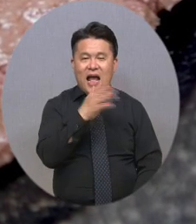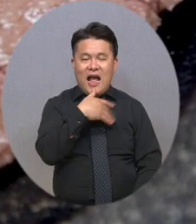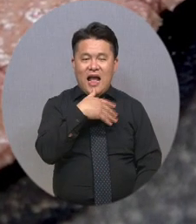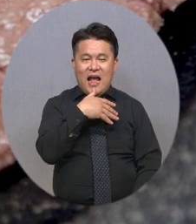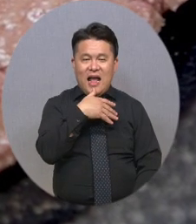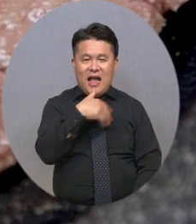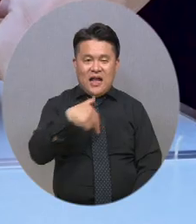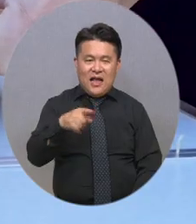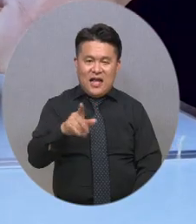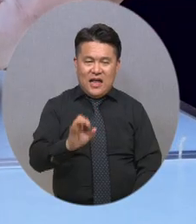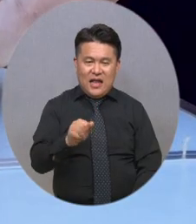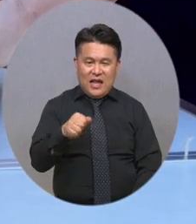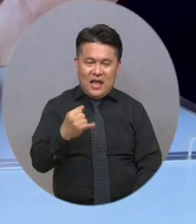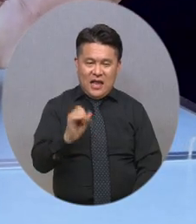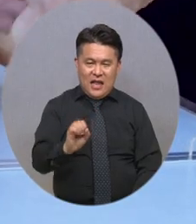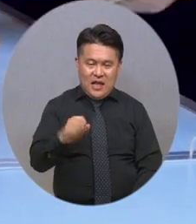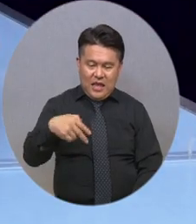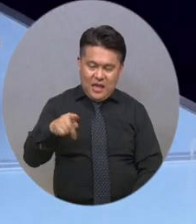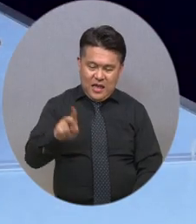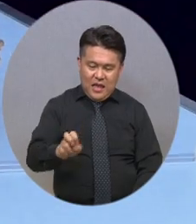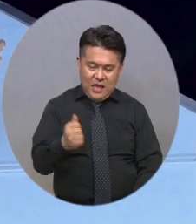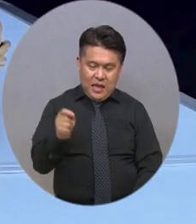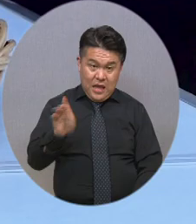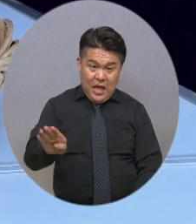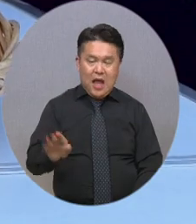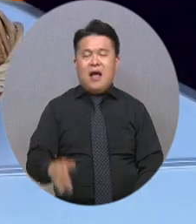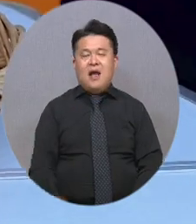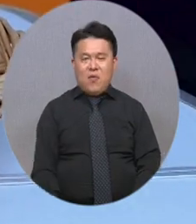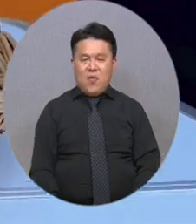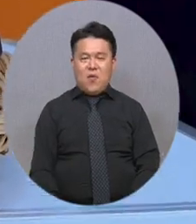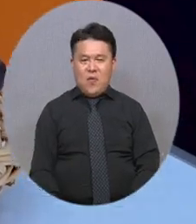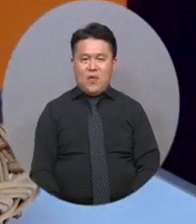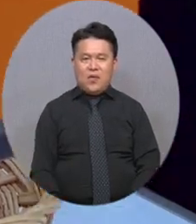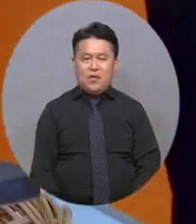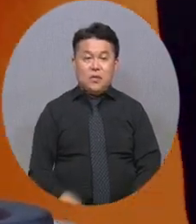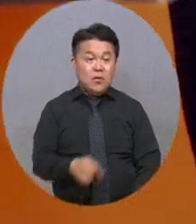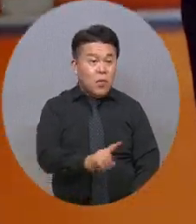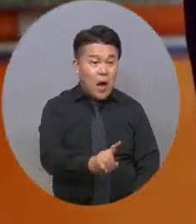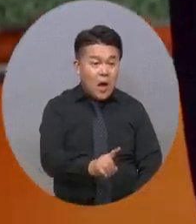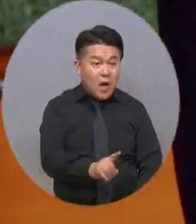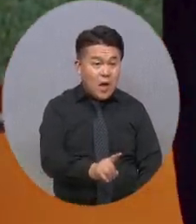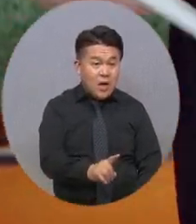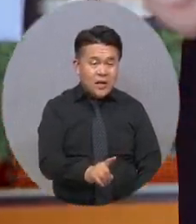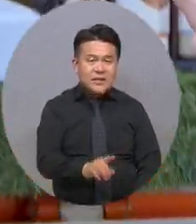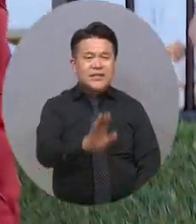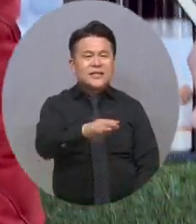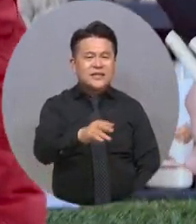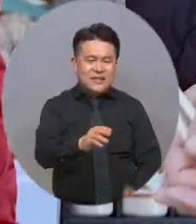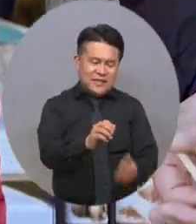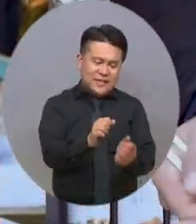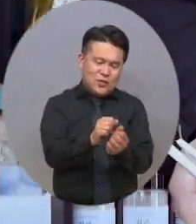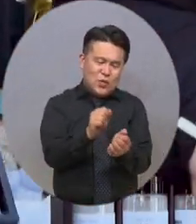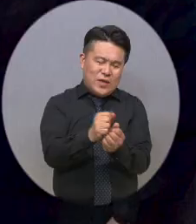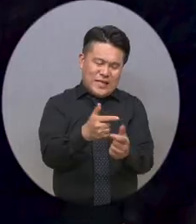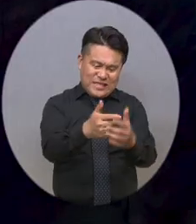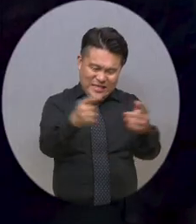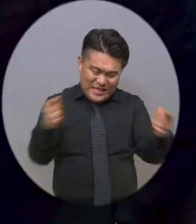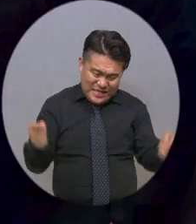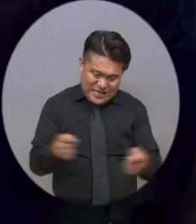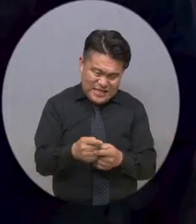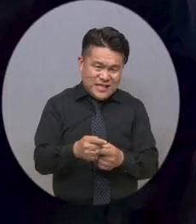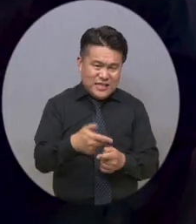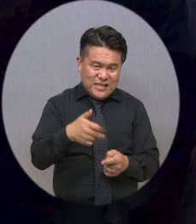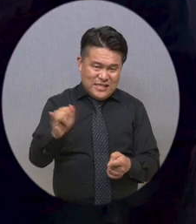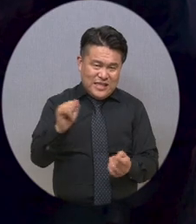아. 장흥삼합이야. 맛있겠다. 아. 자. 이거 뭐예요? 아, 이거 이 키조개. 키조개. 아, 네, 예.